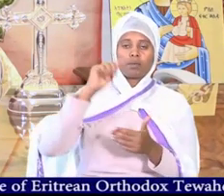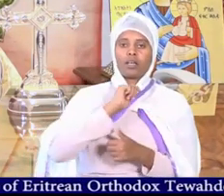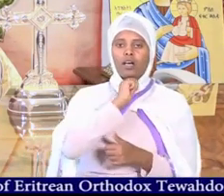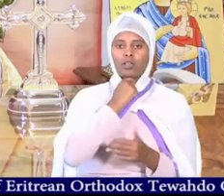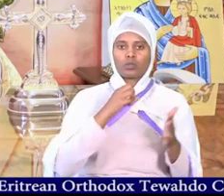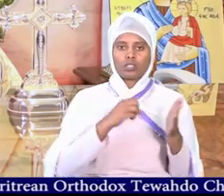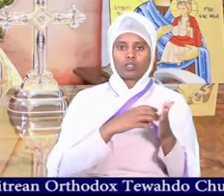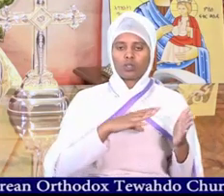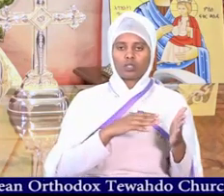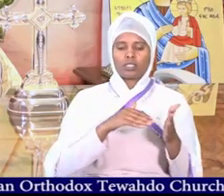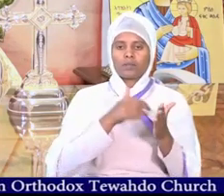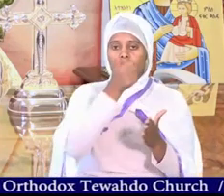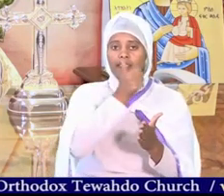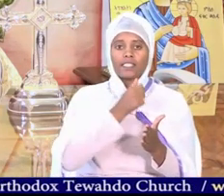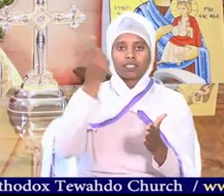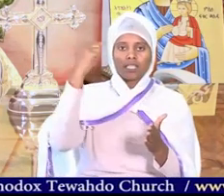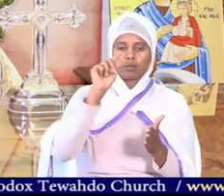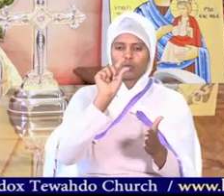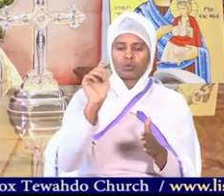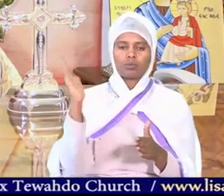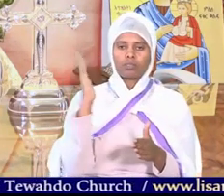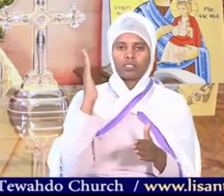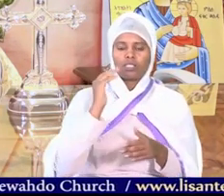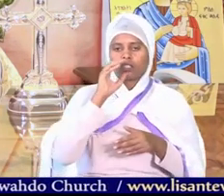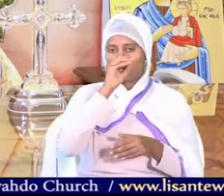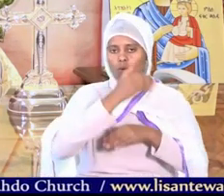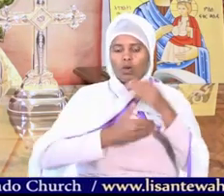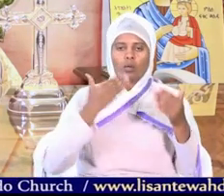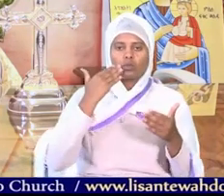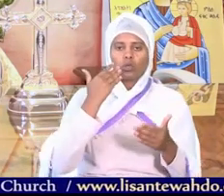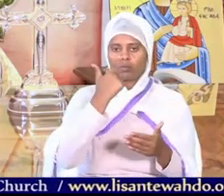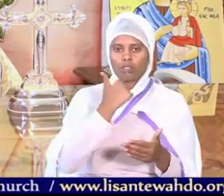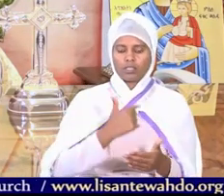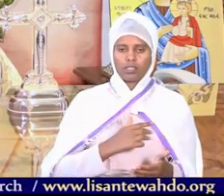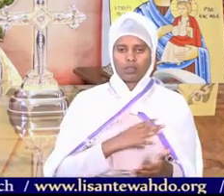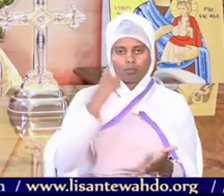قطع إجزيابير كساب زحلف نقورو بجزيه تحابقو